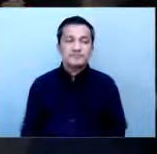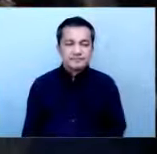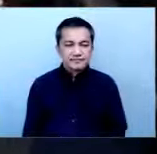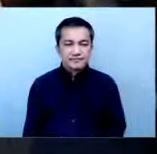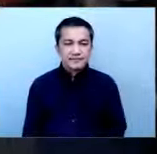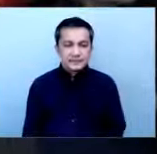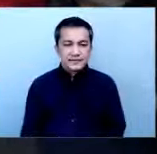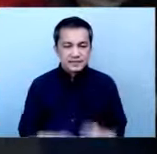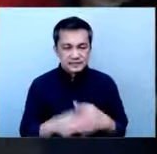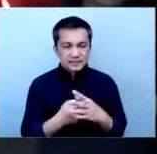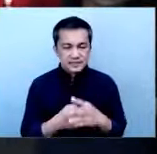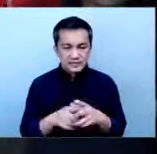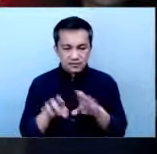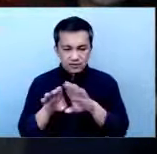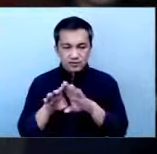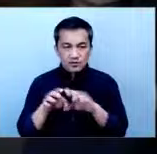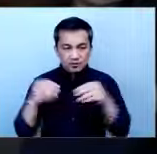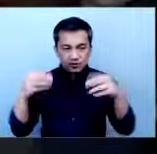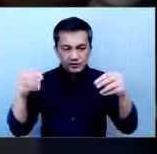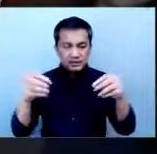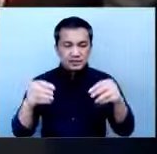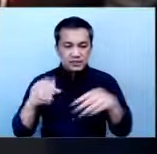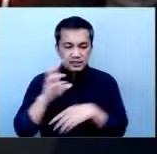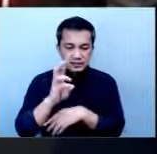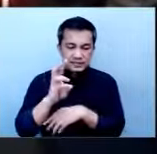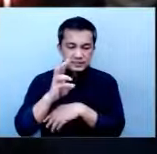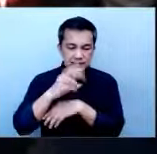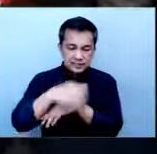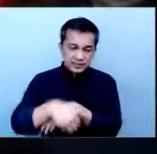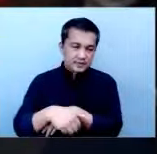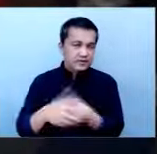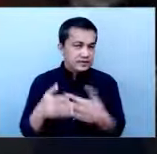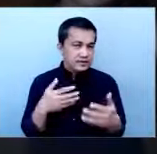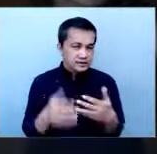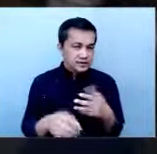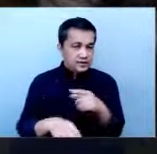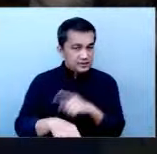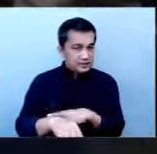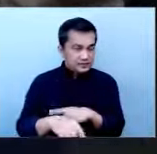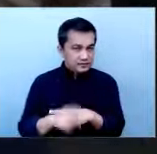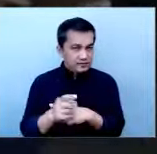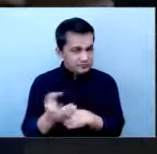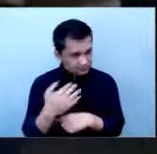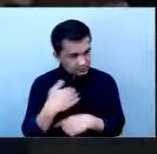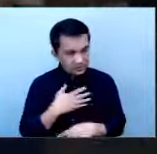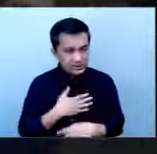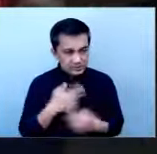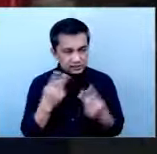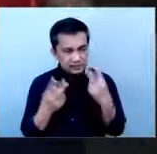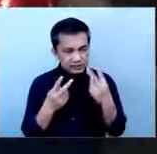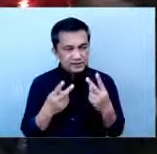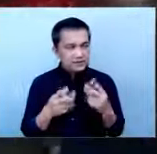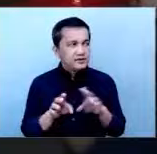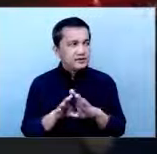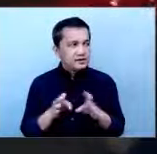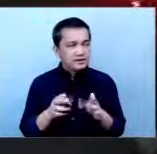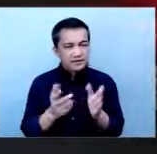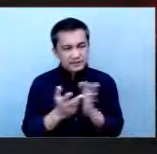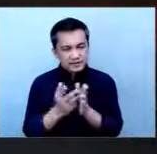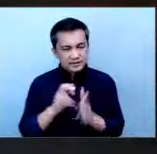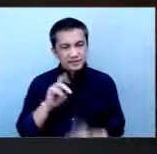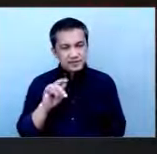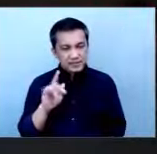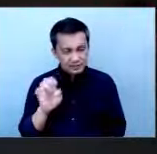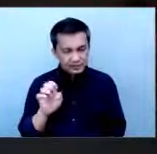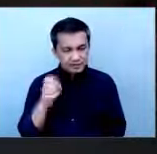i-open yan ng 6 PM, magdamag na yan. So anong oras man ninyo trip bumisita dito, ay open na open ang Pasig River Esplanade. And